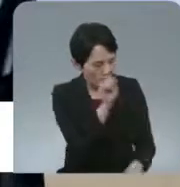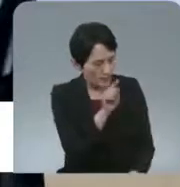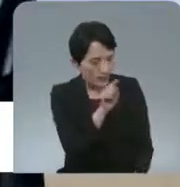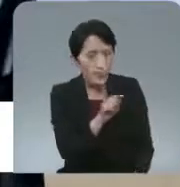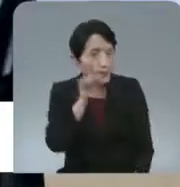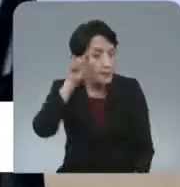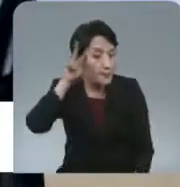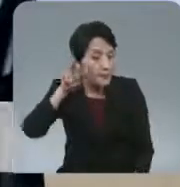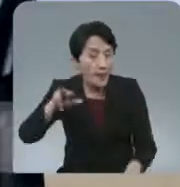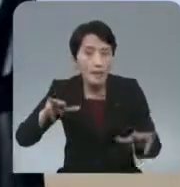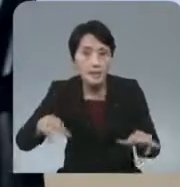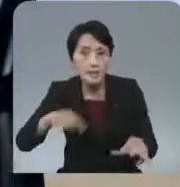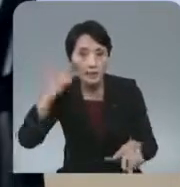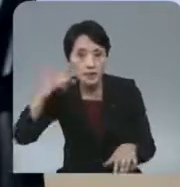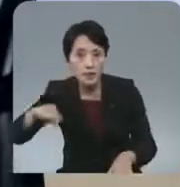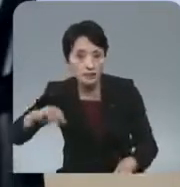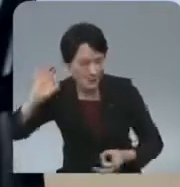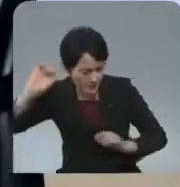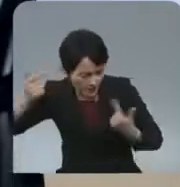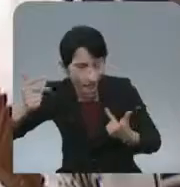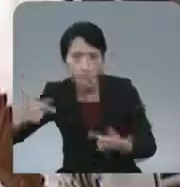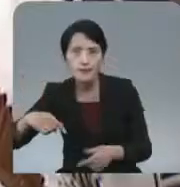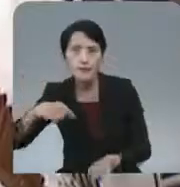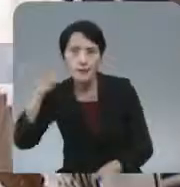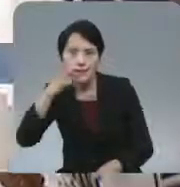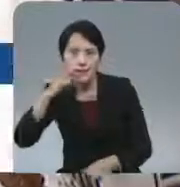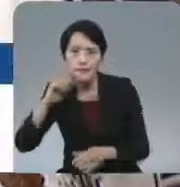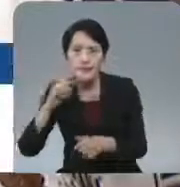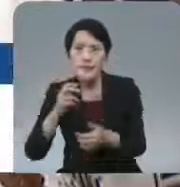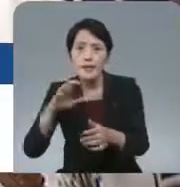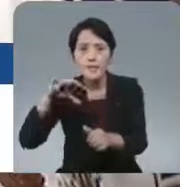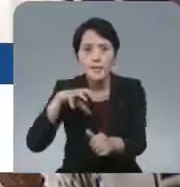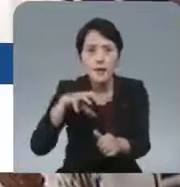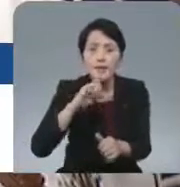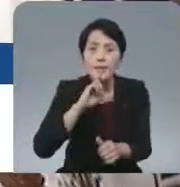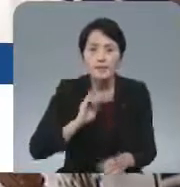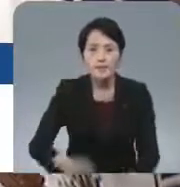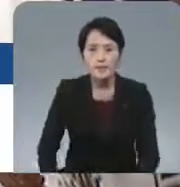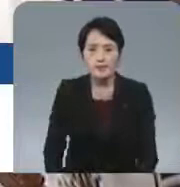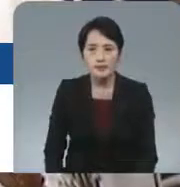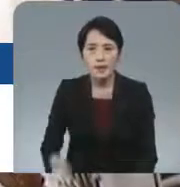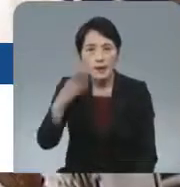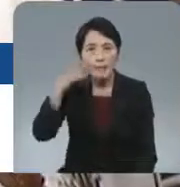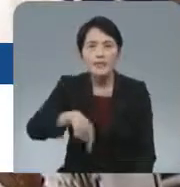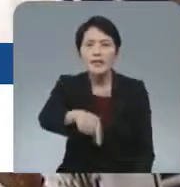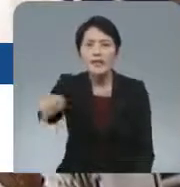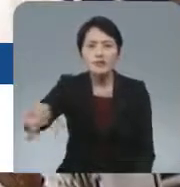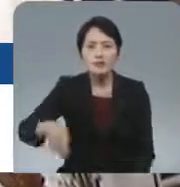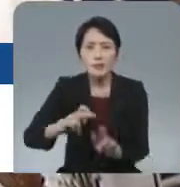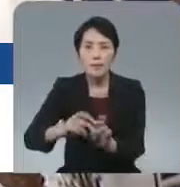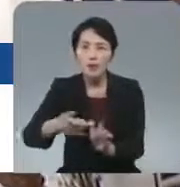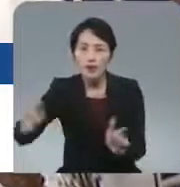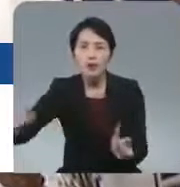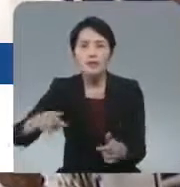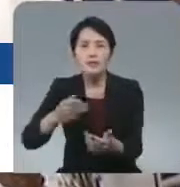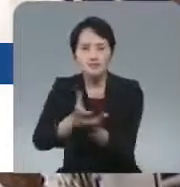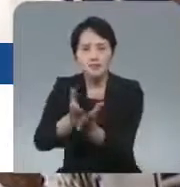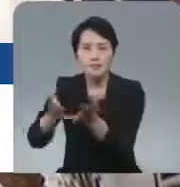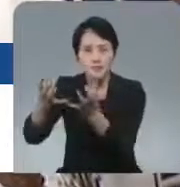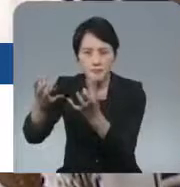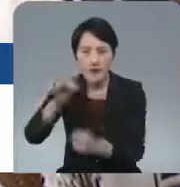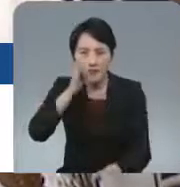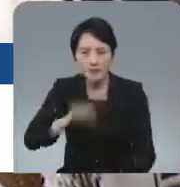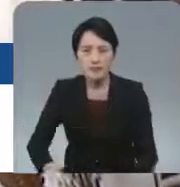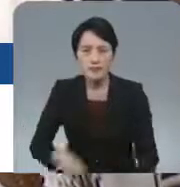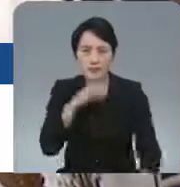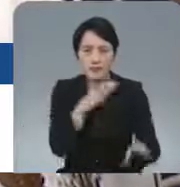vào danh sách trường phạt biện pháp này được đưa ra chỉ chưa đầy 48 giờ sau khi bắt triều tiên tuyên bố tên lửa đạn đạo mà nước